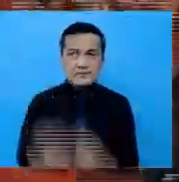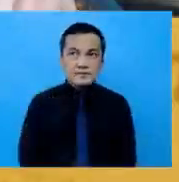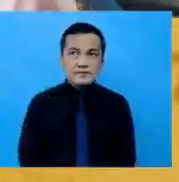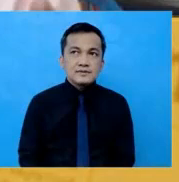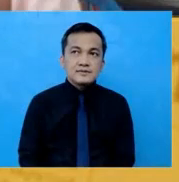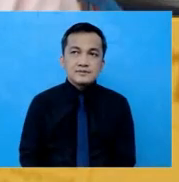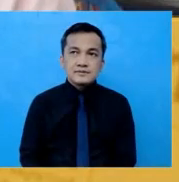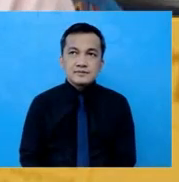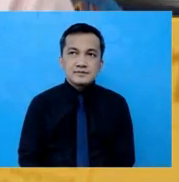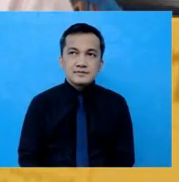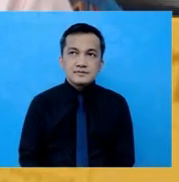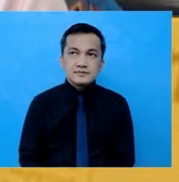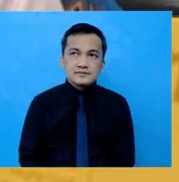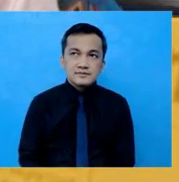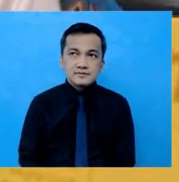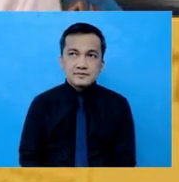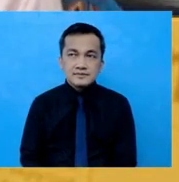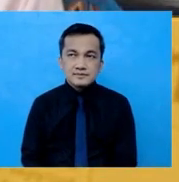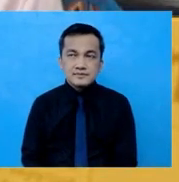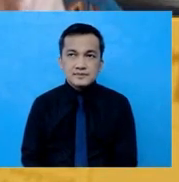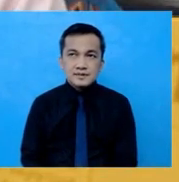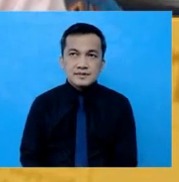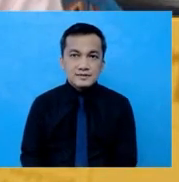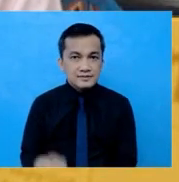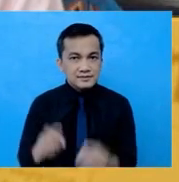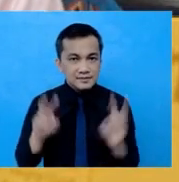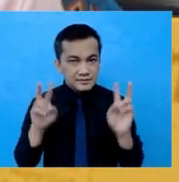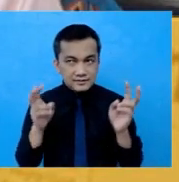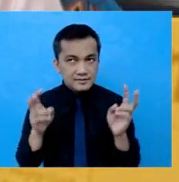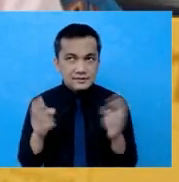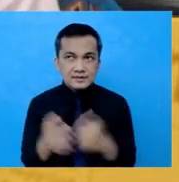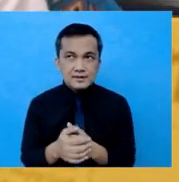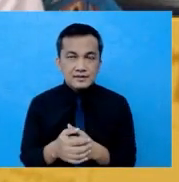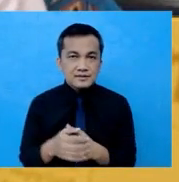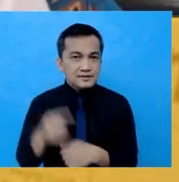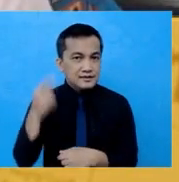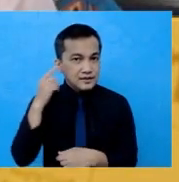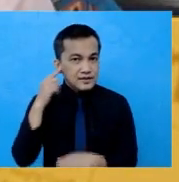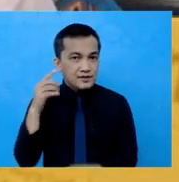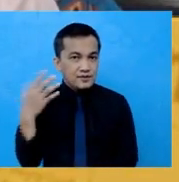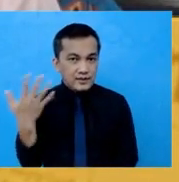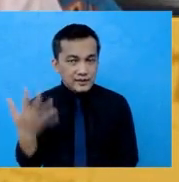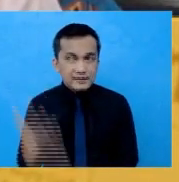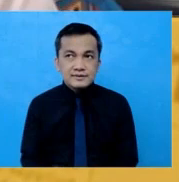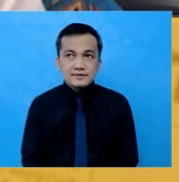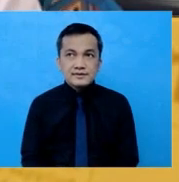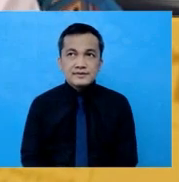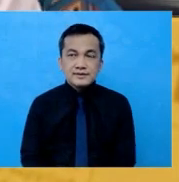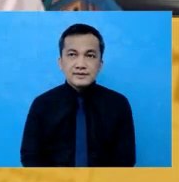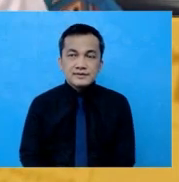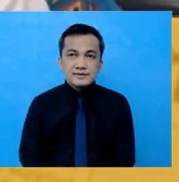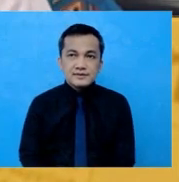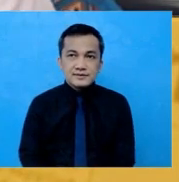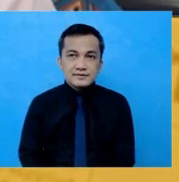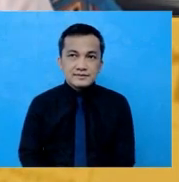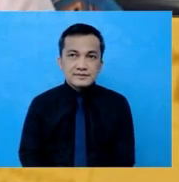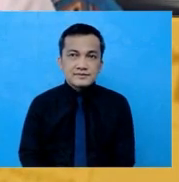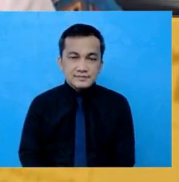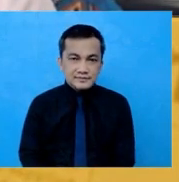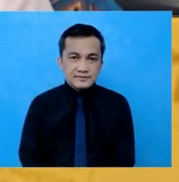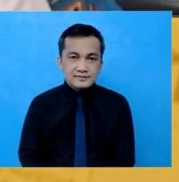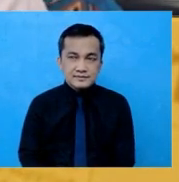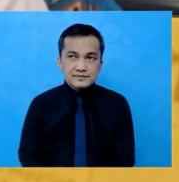yung puso ng mga celebrities na yan kung nasaan. Watch out! Tingnan nyo, bukas na yan ha! Okay, dito